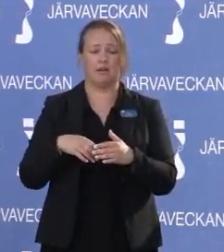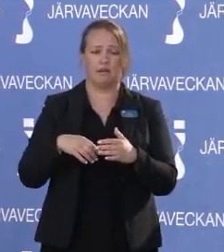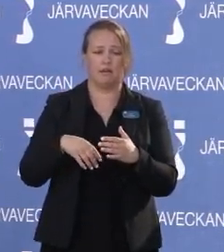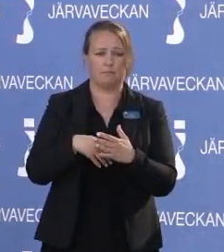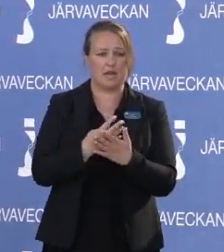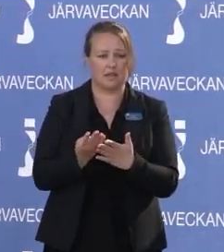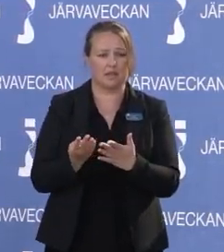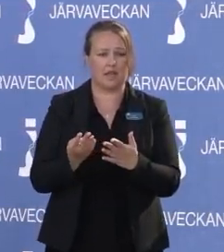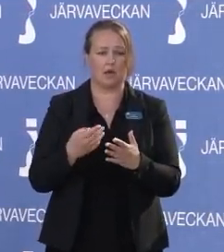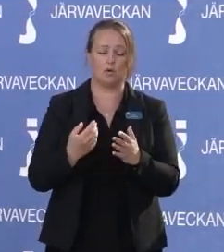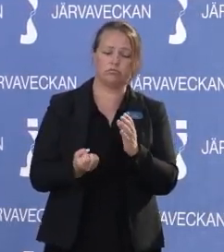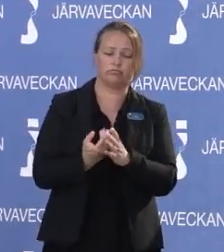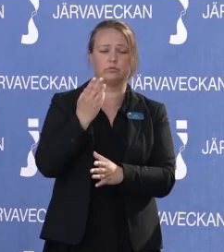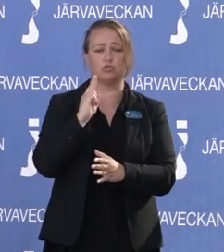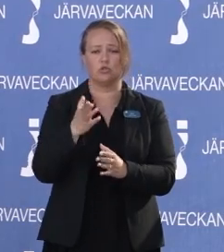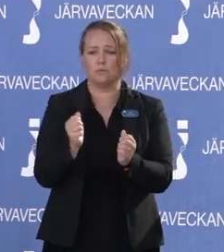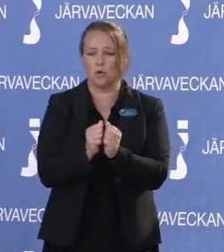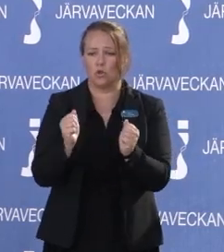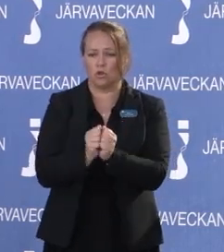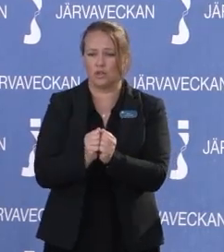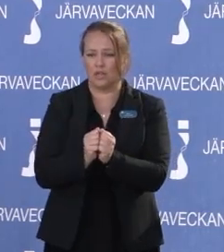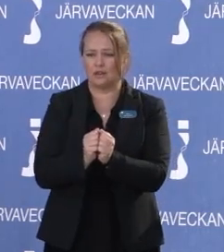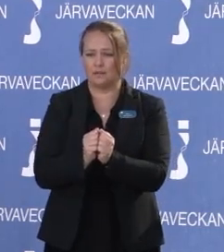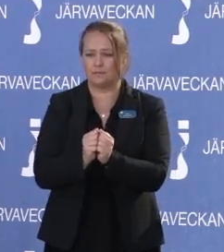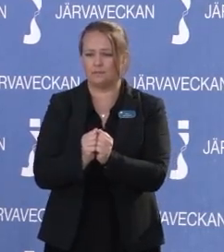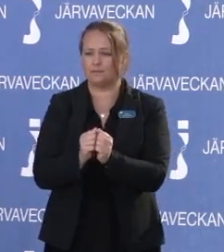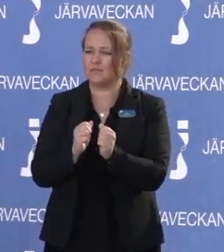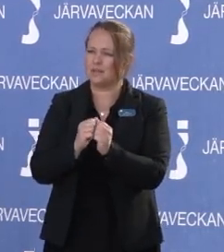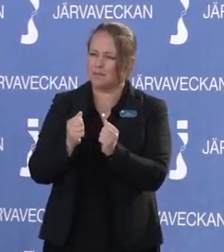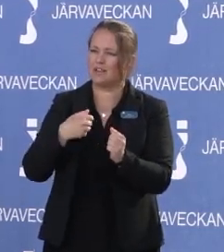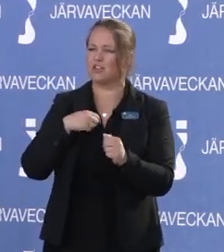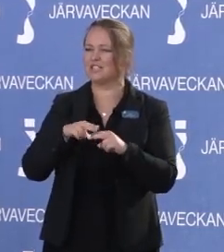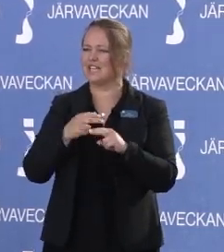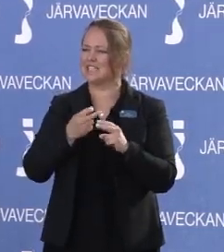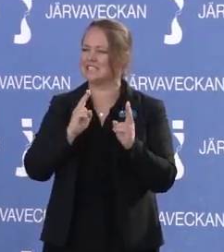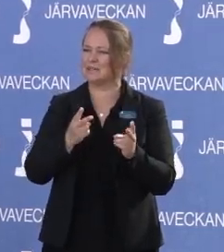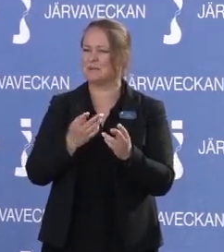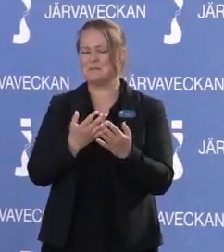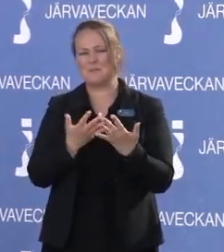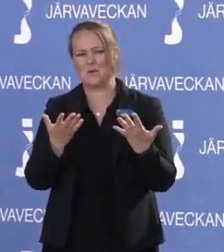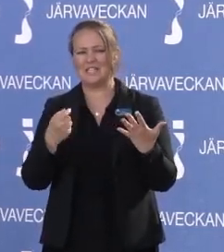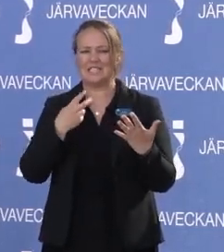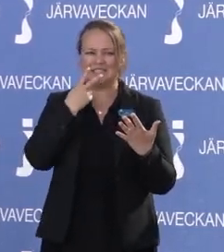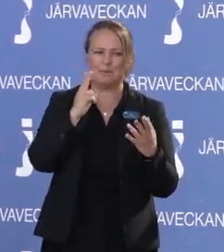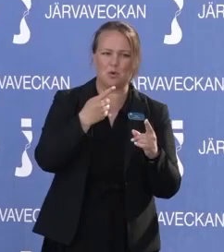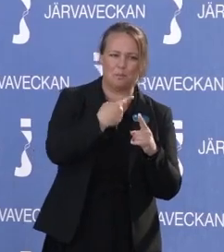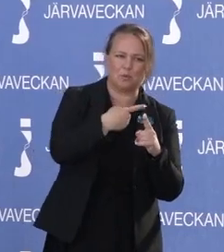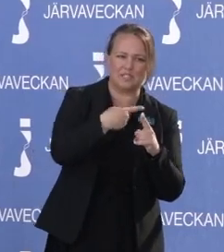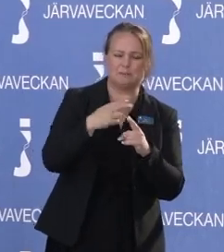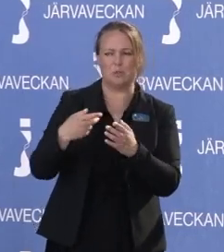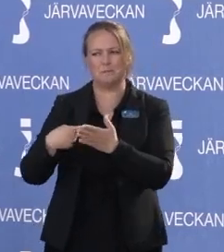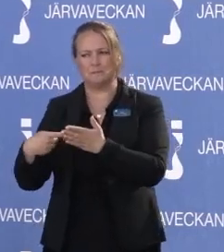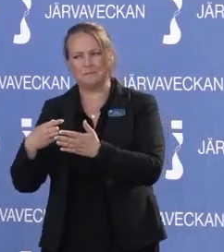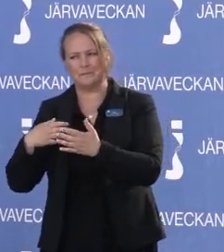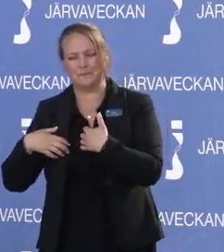produkter. Men jag är ganska, som många såklart, kluven. Att jag ser både stora fördelar och är lite